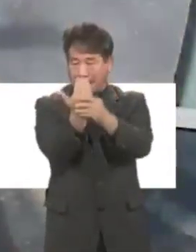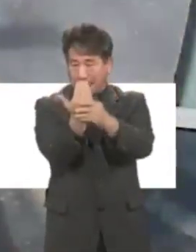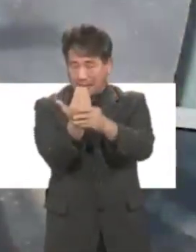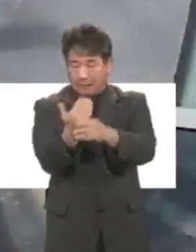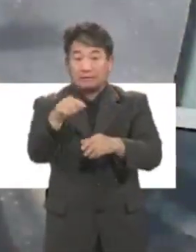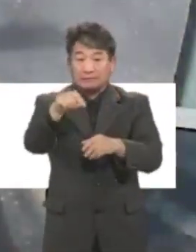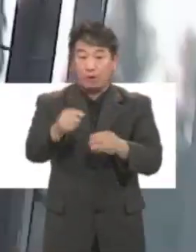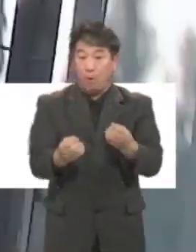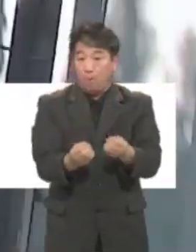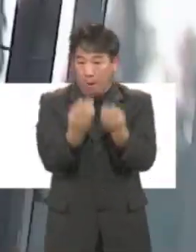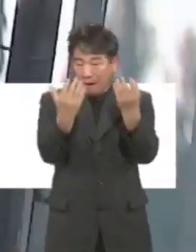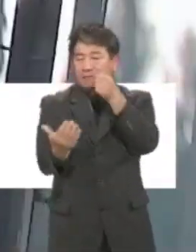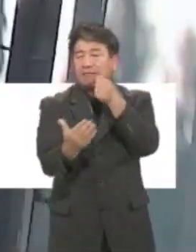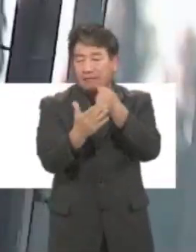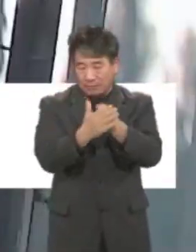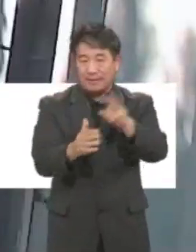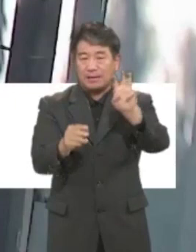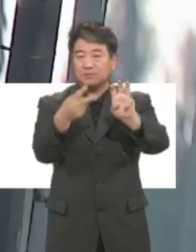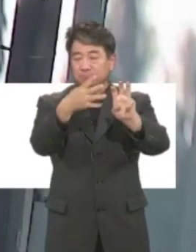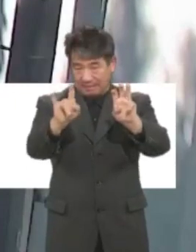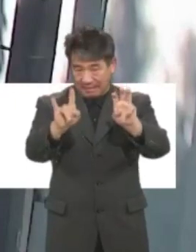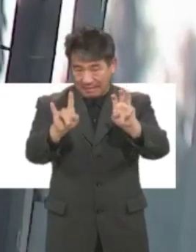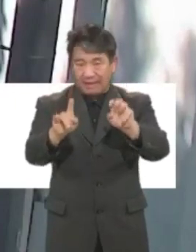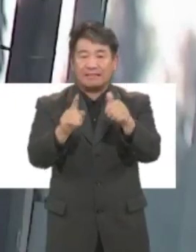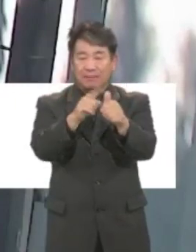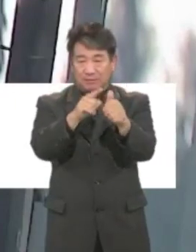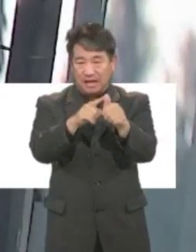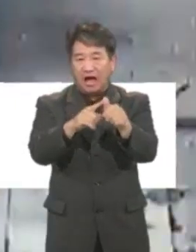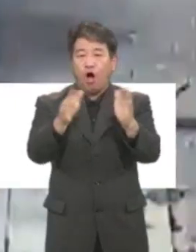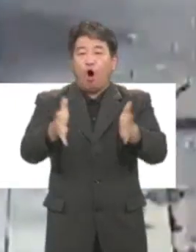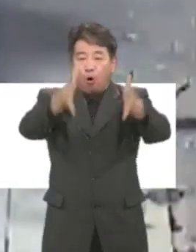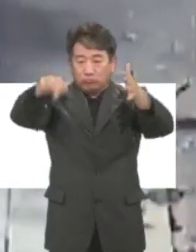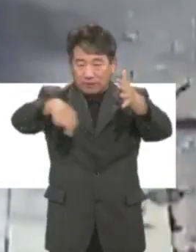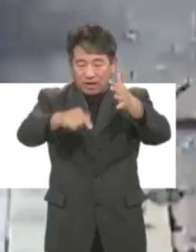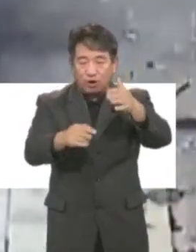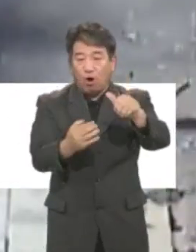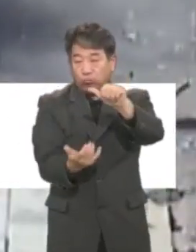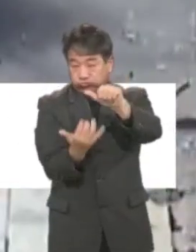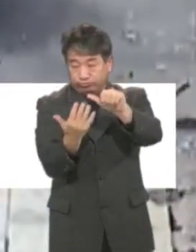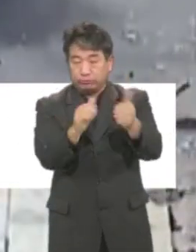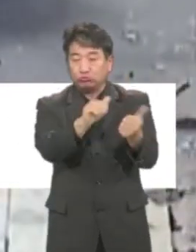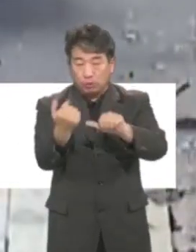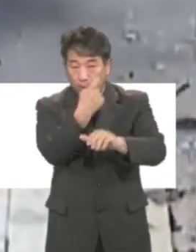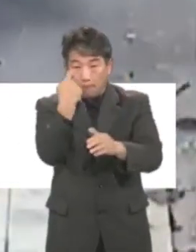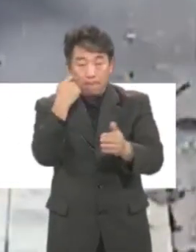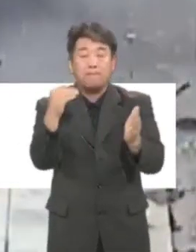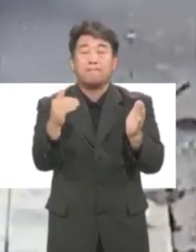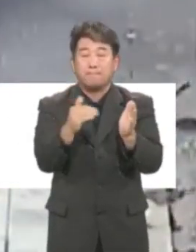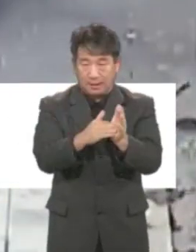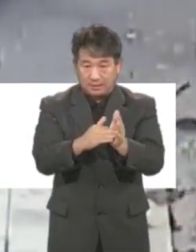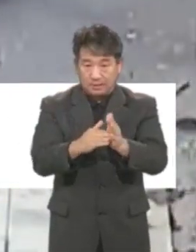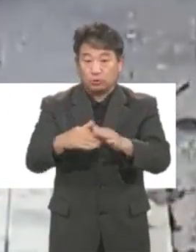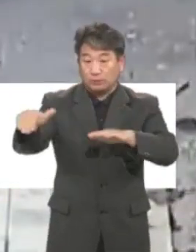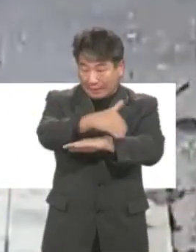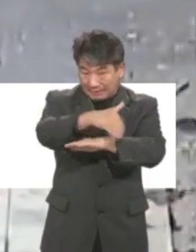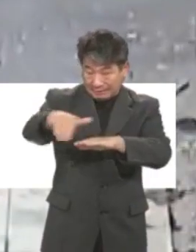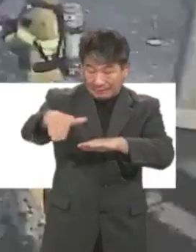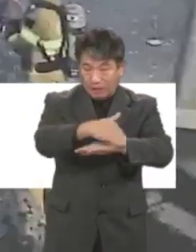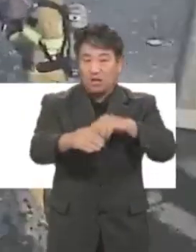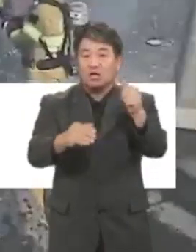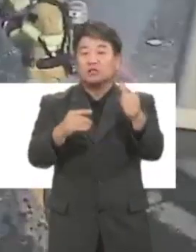상가 직원으로 알려진 30대 남성이 건물 안에서 불에타 숨진 채 발견됐고 인근을 지나던 70대 여성도 머리 등을 다쳐